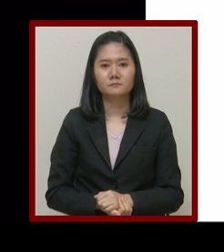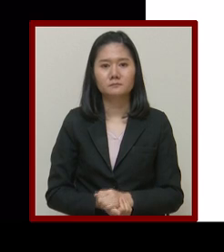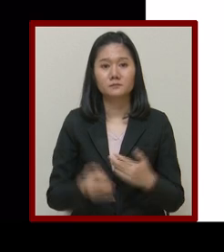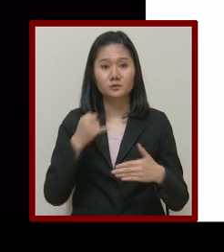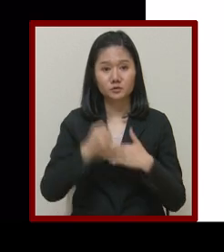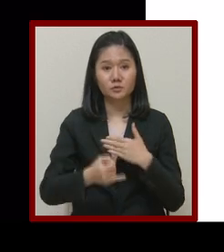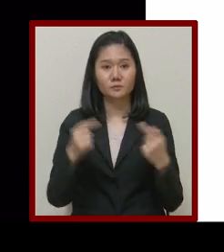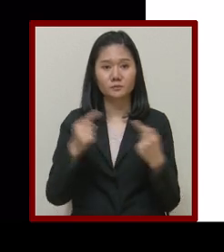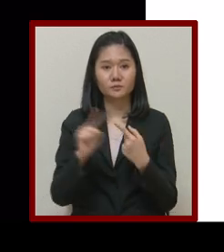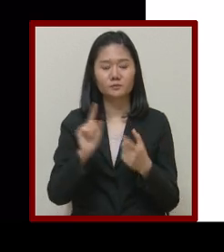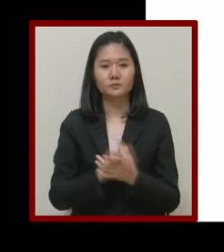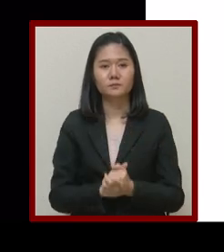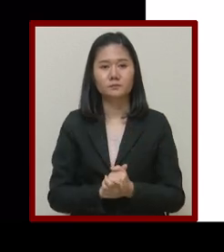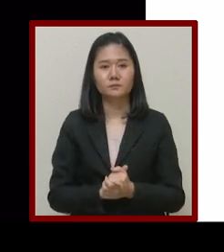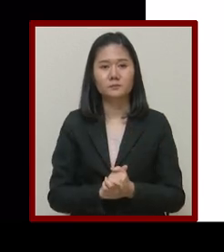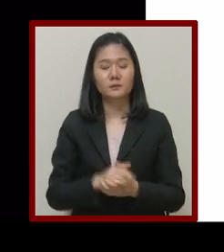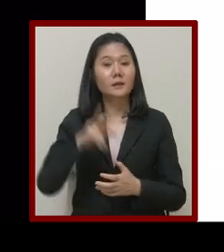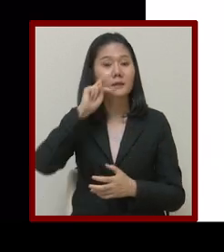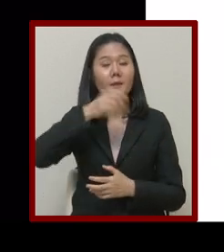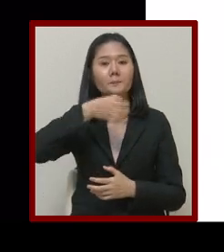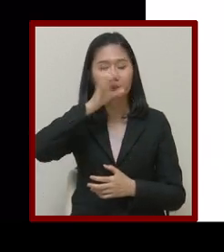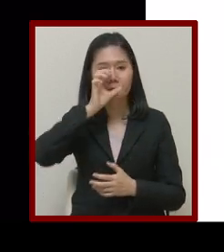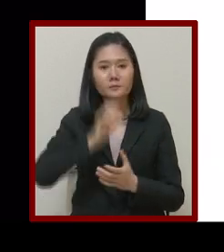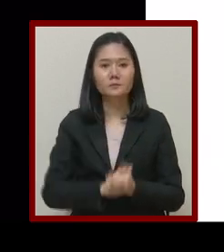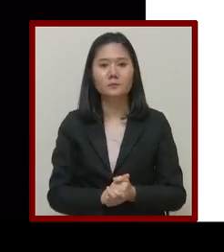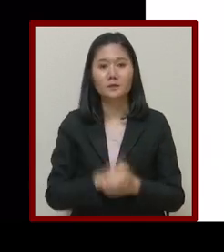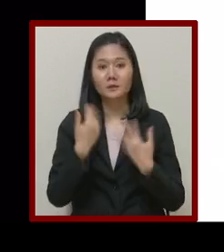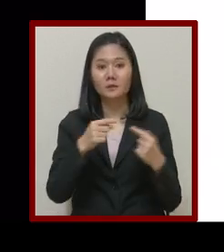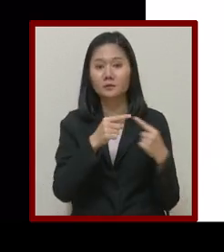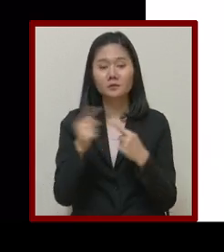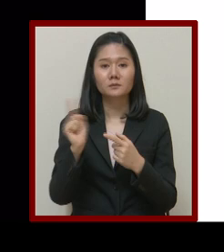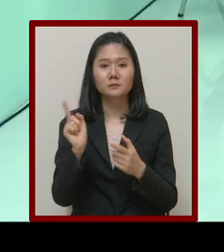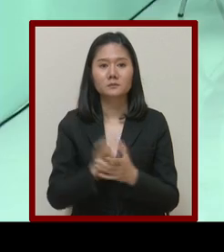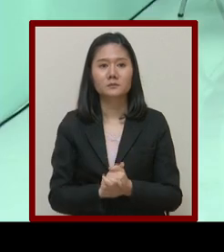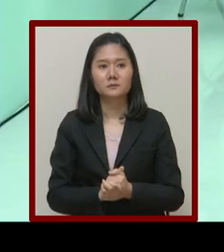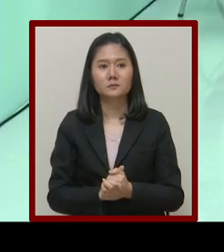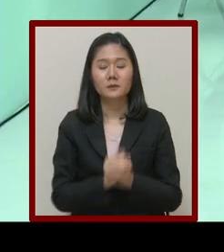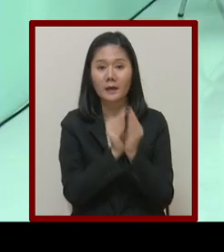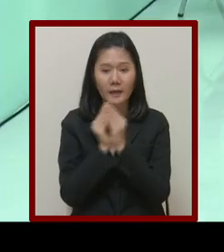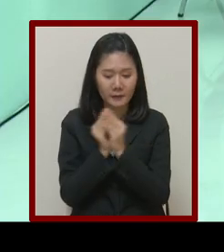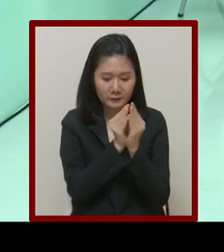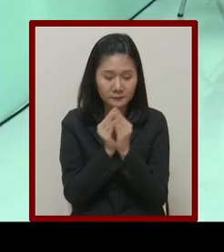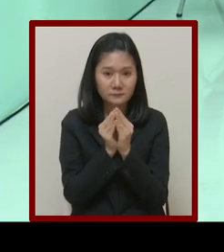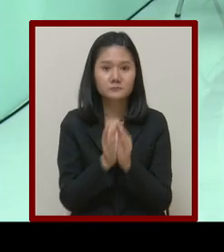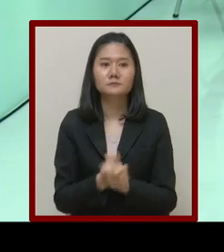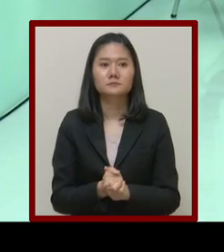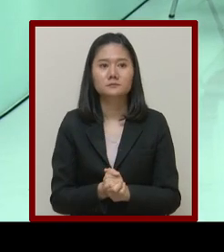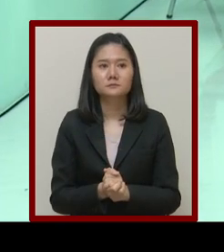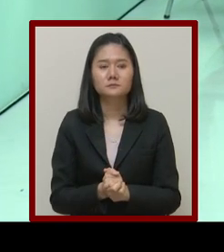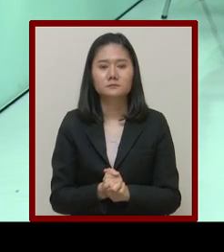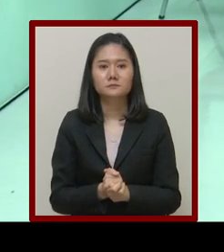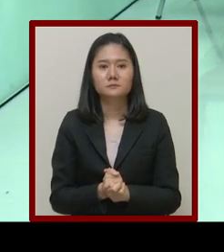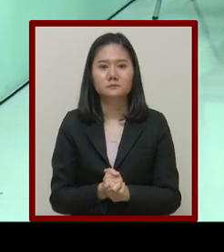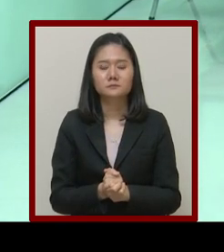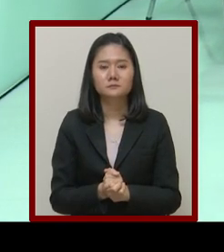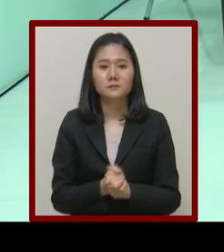จบไว้ที่ในเรื่องของเครื่องดื่มสมุนไพรแล้วก็ต่อไปมาขึ้นในเรื่องของอาหารสมุน